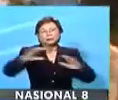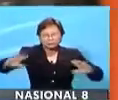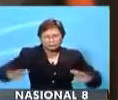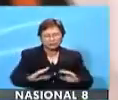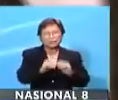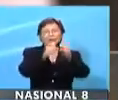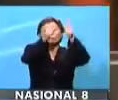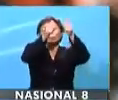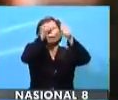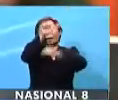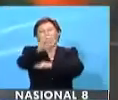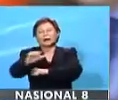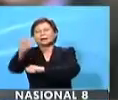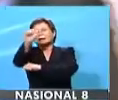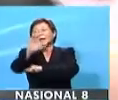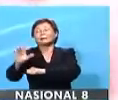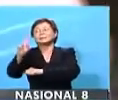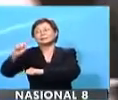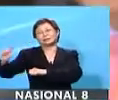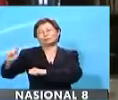kemuncak Asia Timur.